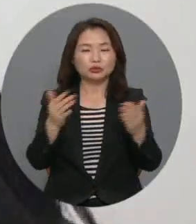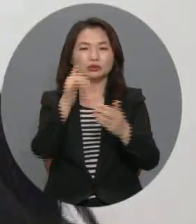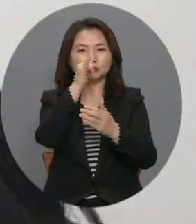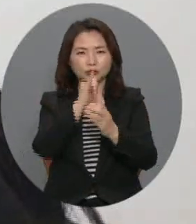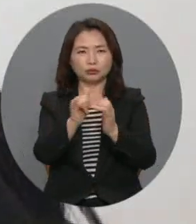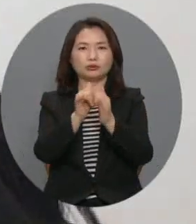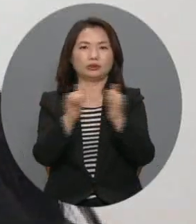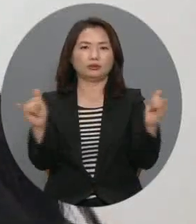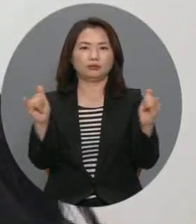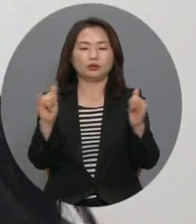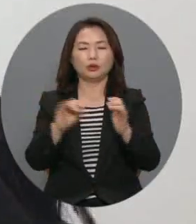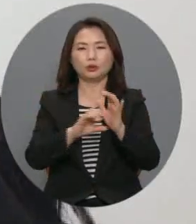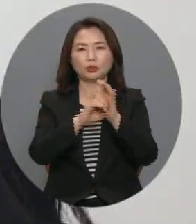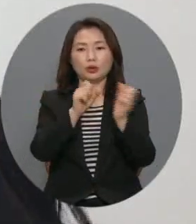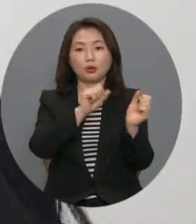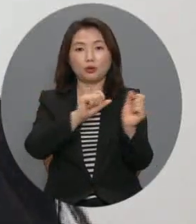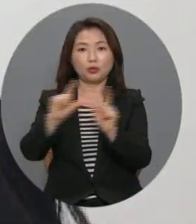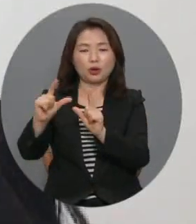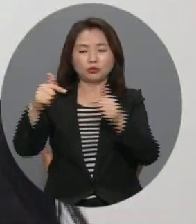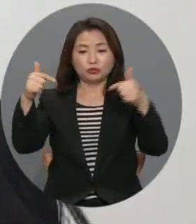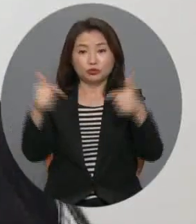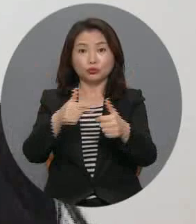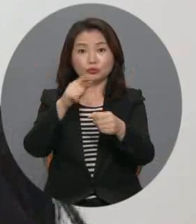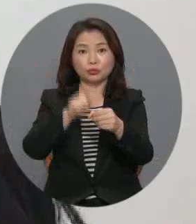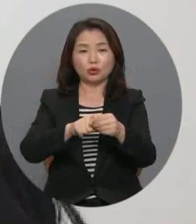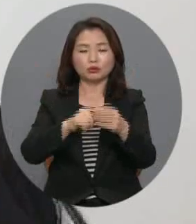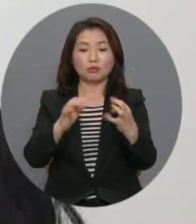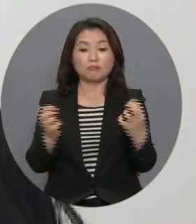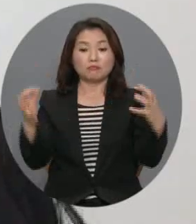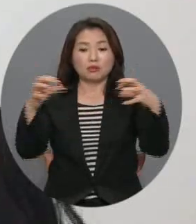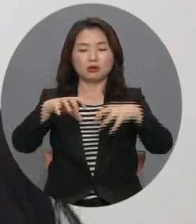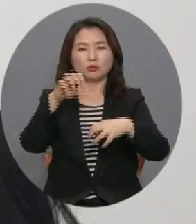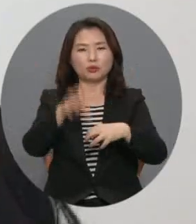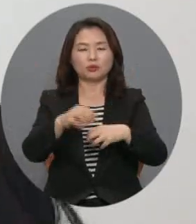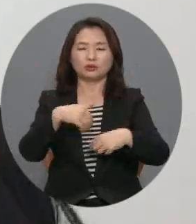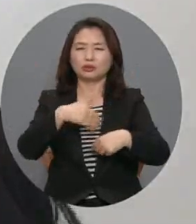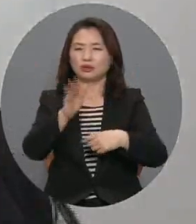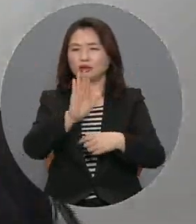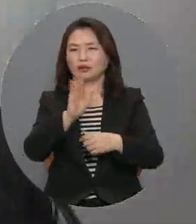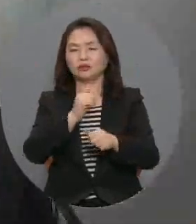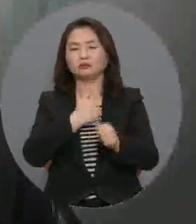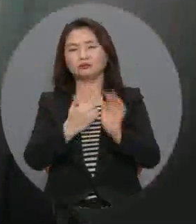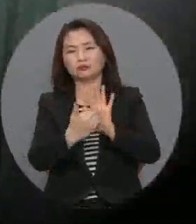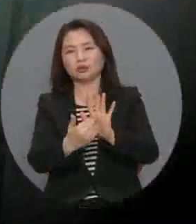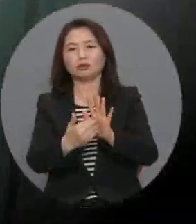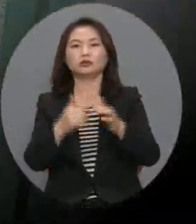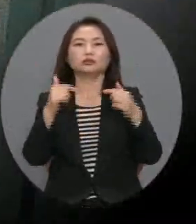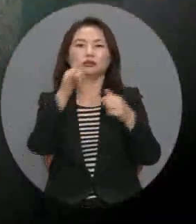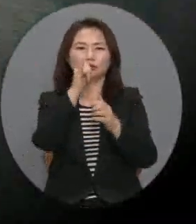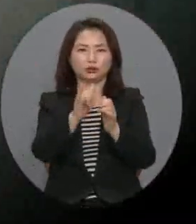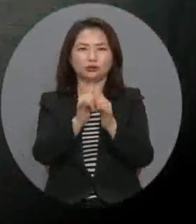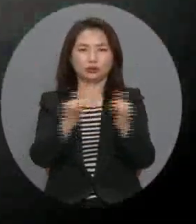영웅. 코로나 확산을 줄이기 위해 사람 많은 곳을 자주 가지 않는 영웅.